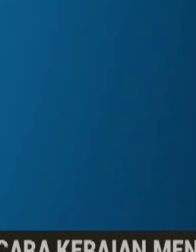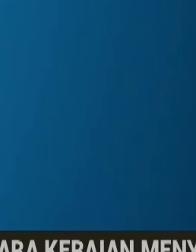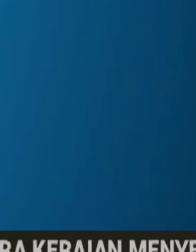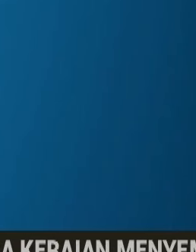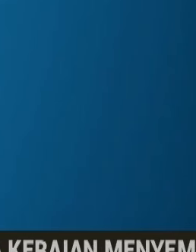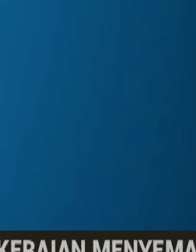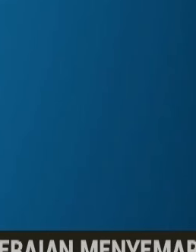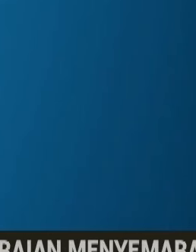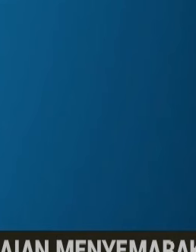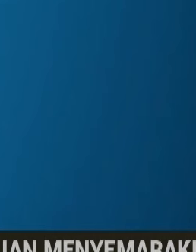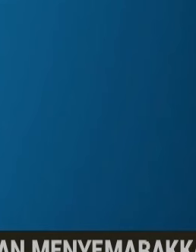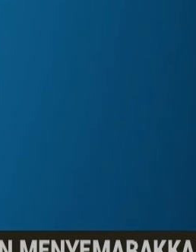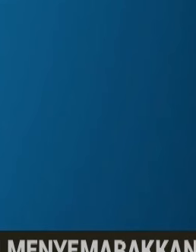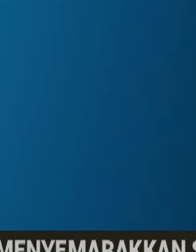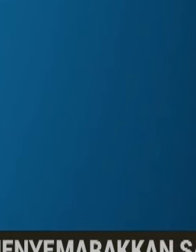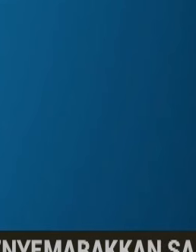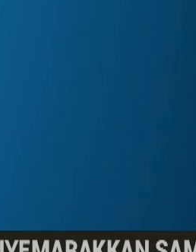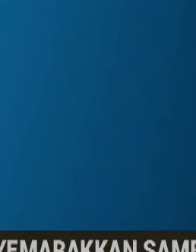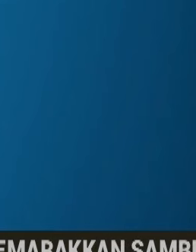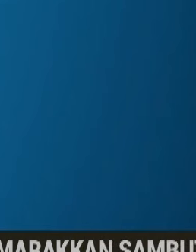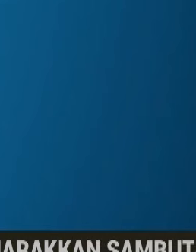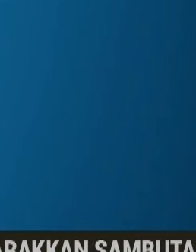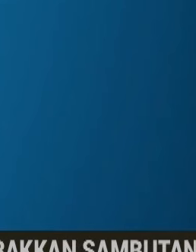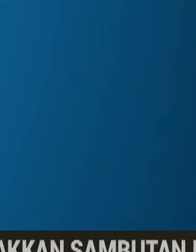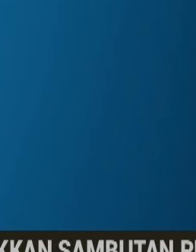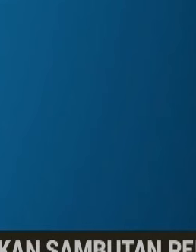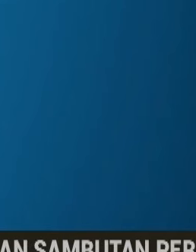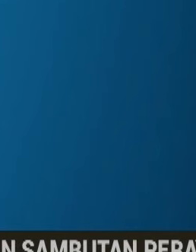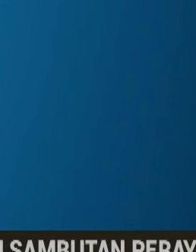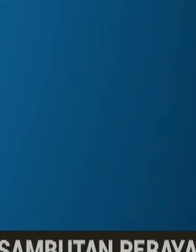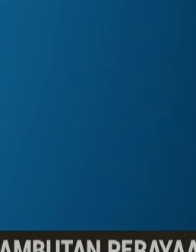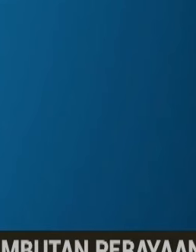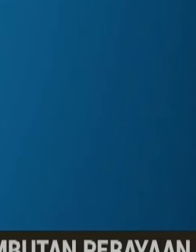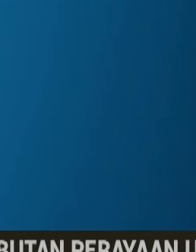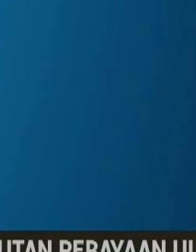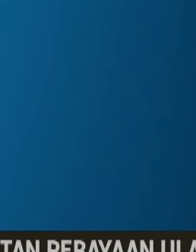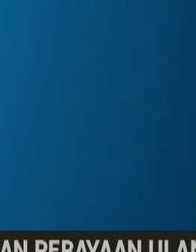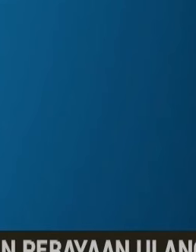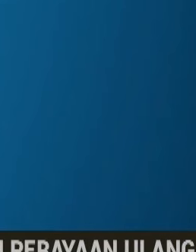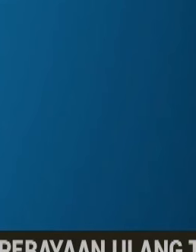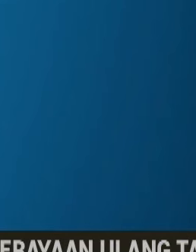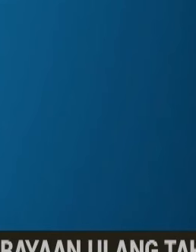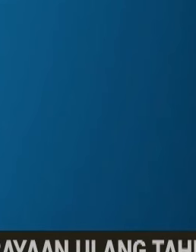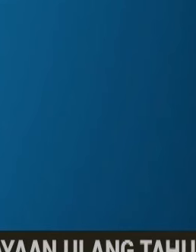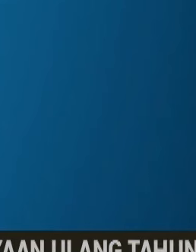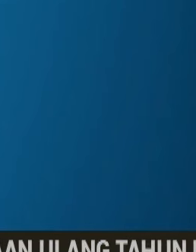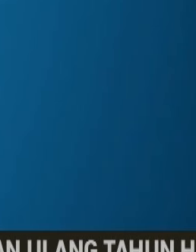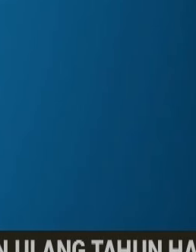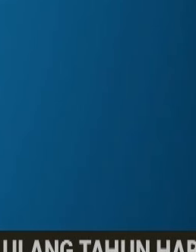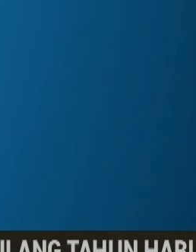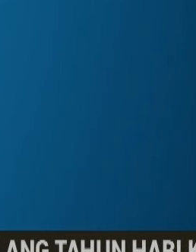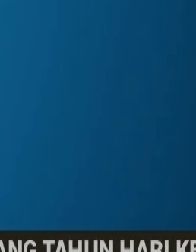sokongan dan kerjasama semua keluarga isi rumah terpilih semasa penyenaraian tempat kediaman adalah sangat diharapkan